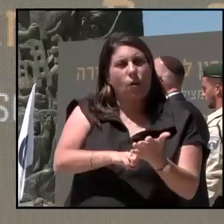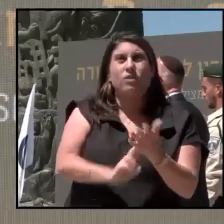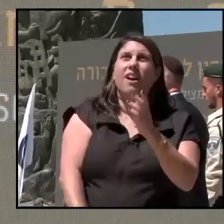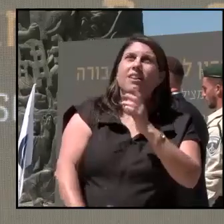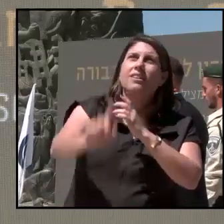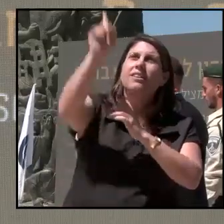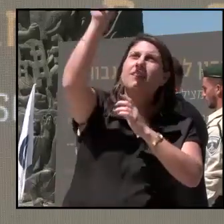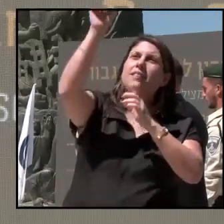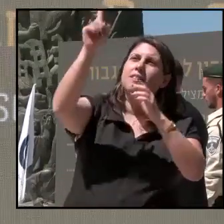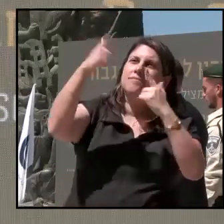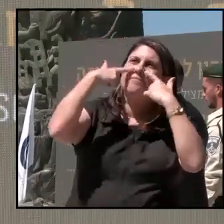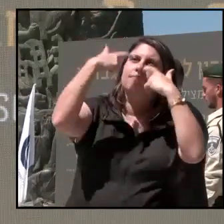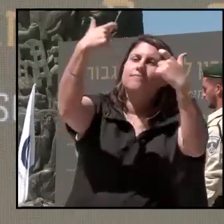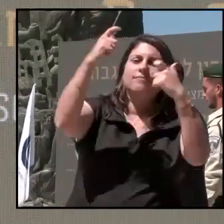השכינה,